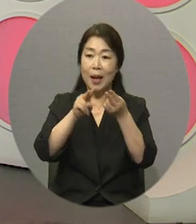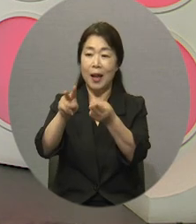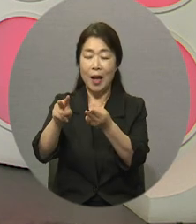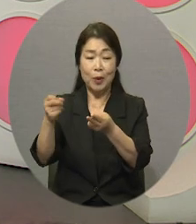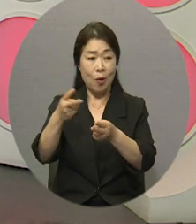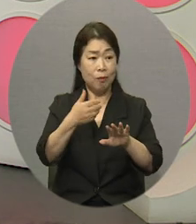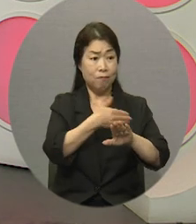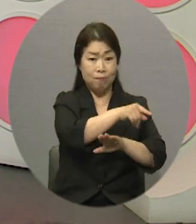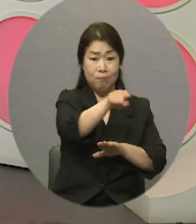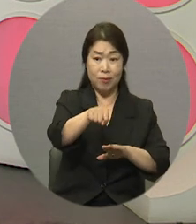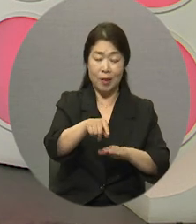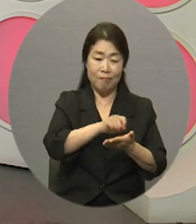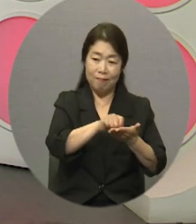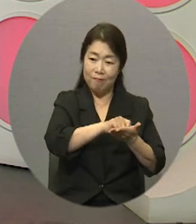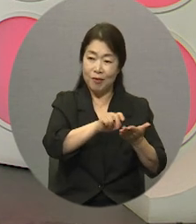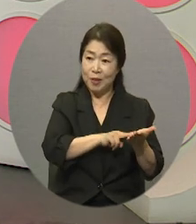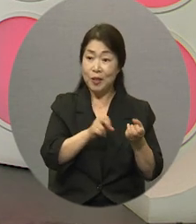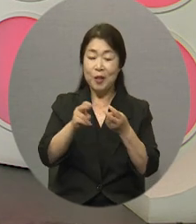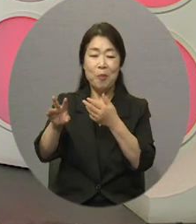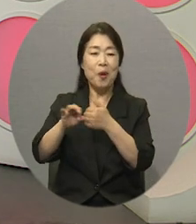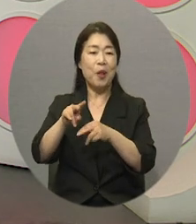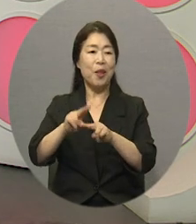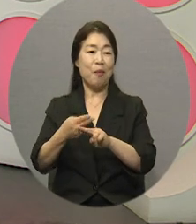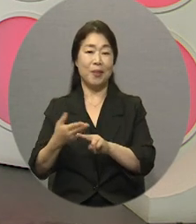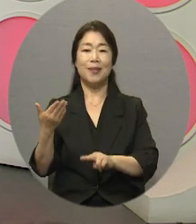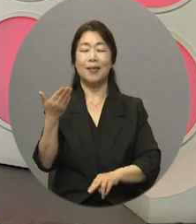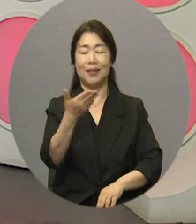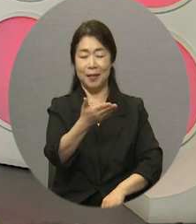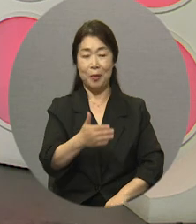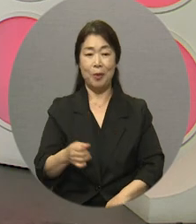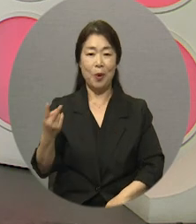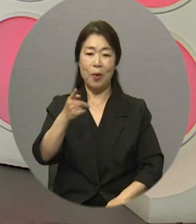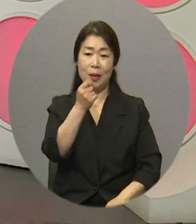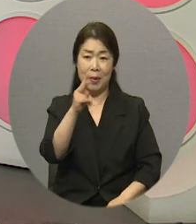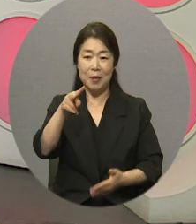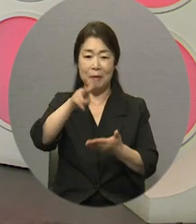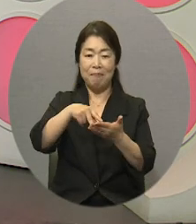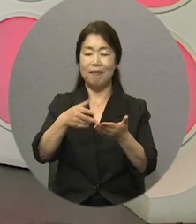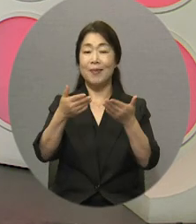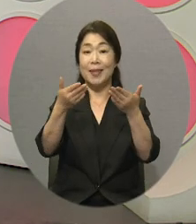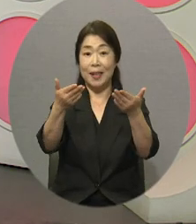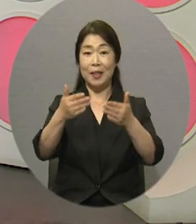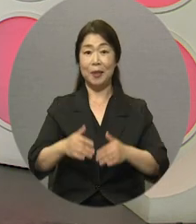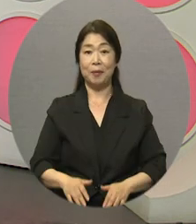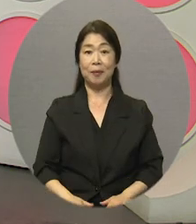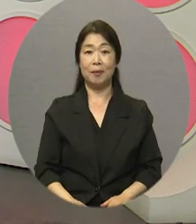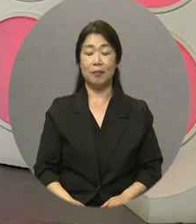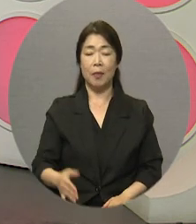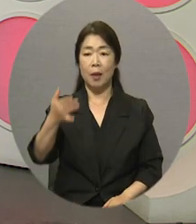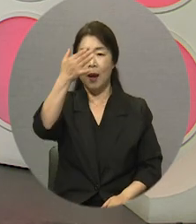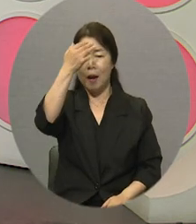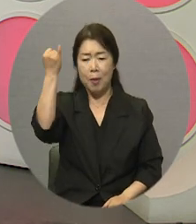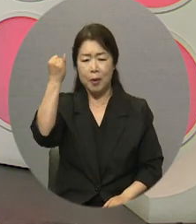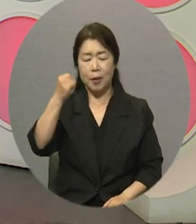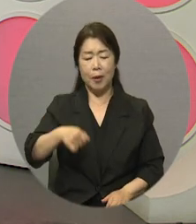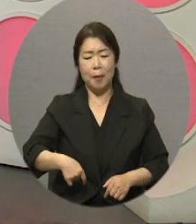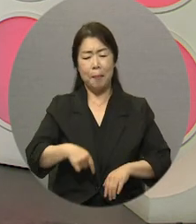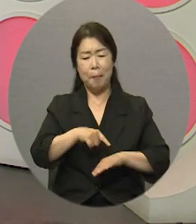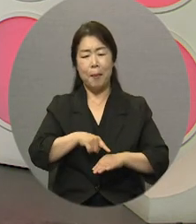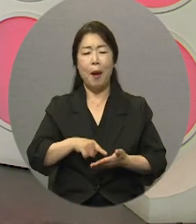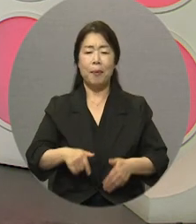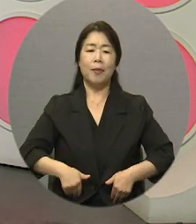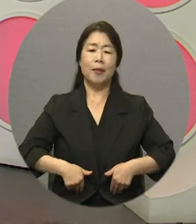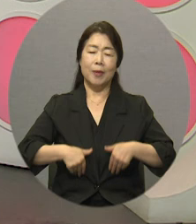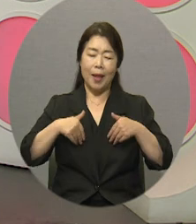마음껏 전해주시면요. 저희가 소정의 선물도 드리고 이렇게 소개도 잘 해드리도록 하겠습니다. 우리 할머니의 아주 네.